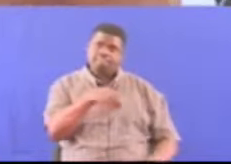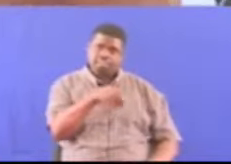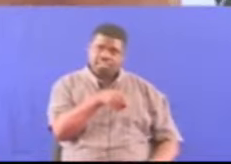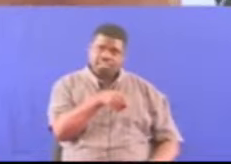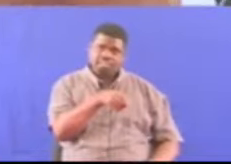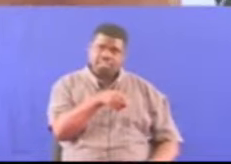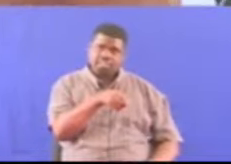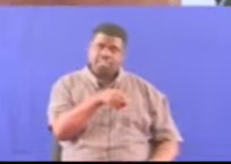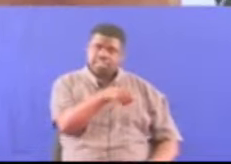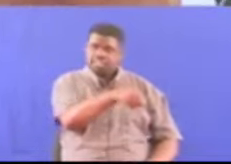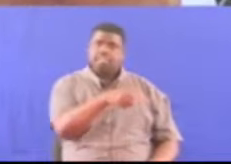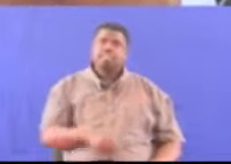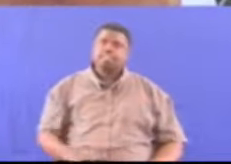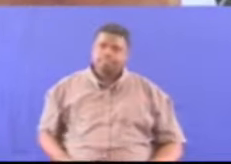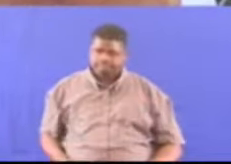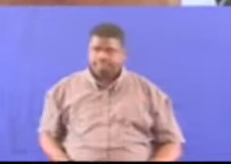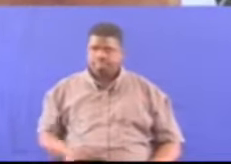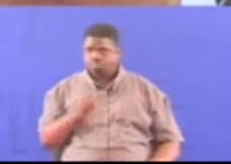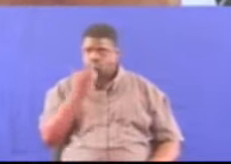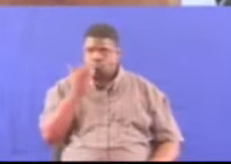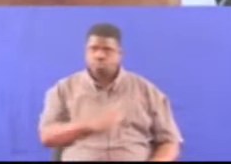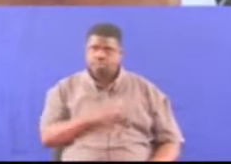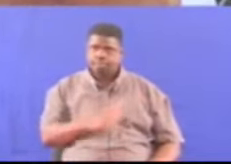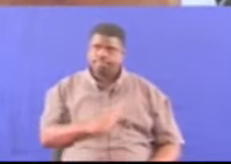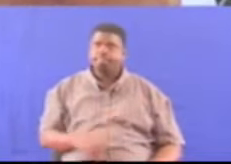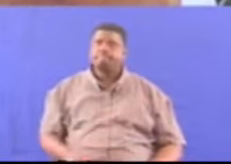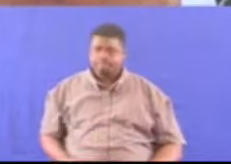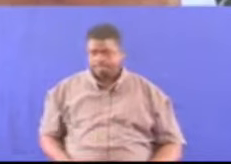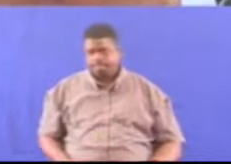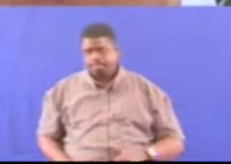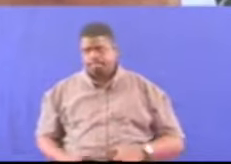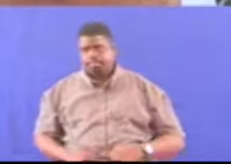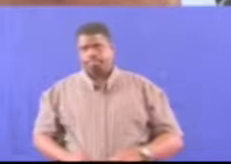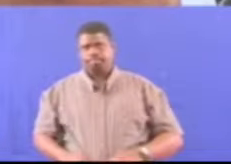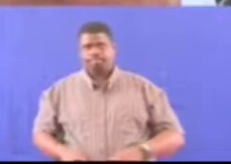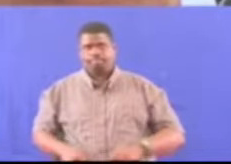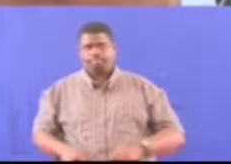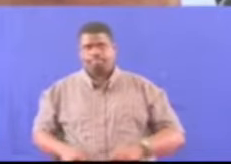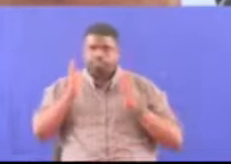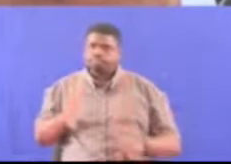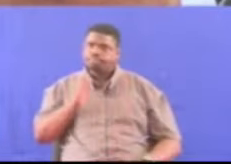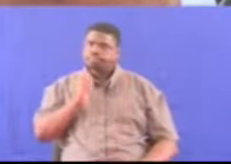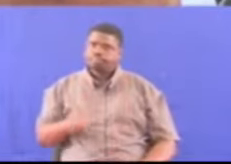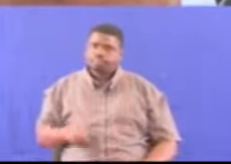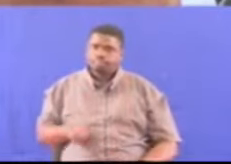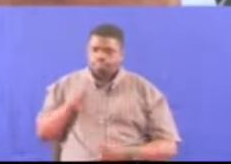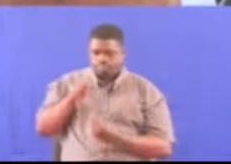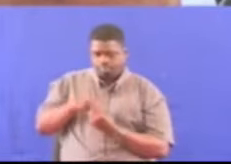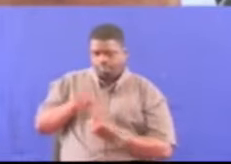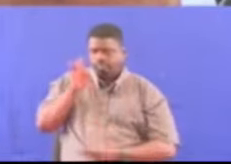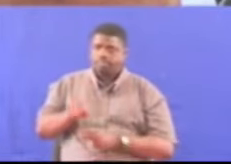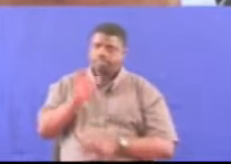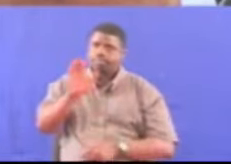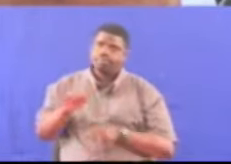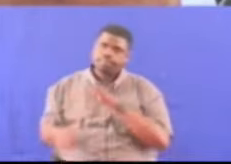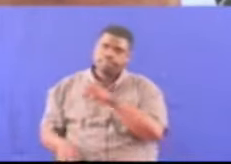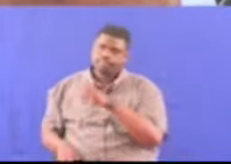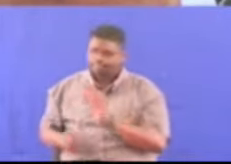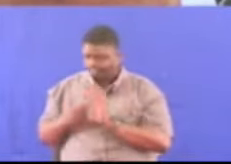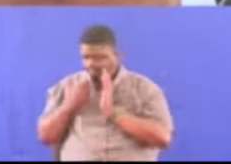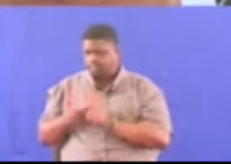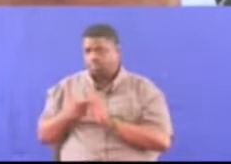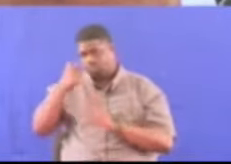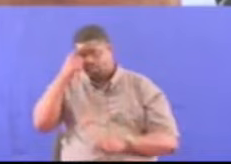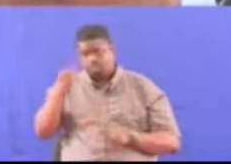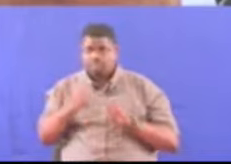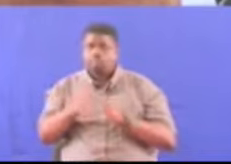kushika nafasi hii muhimu na adhimu. Mheshimiwa Spika, kuchaguliwa kwako ni kielelezo cha imani